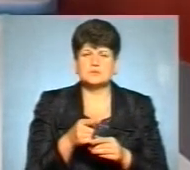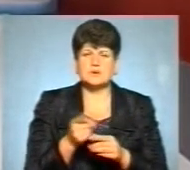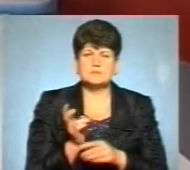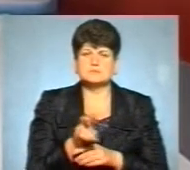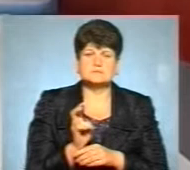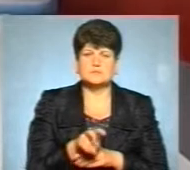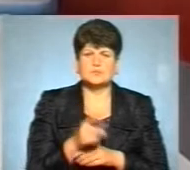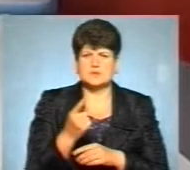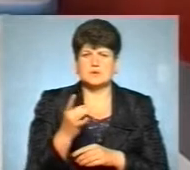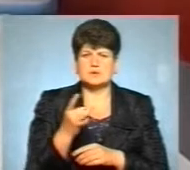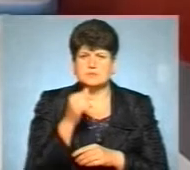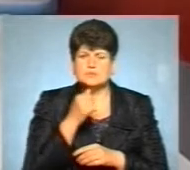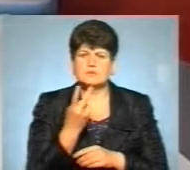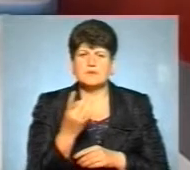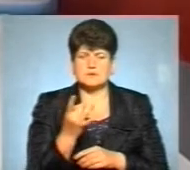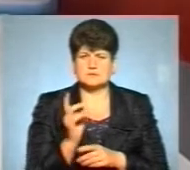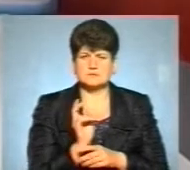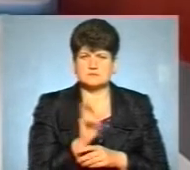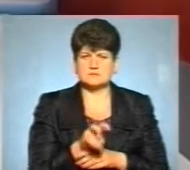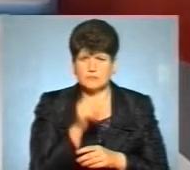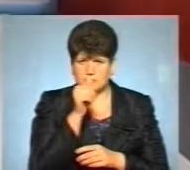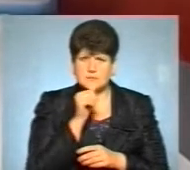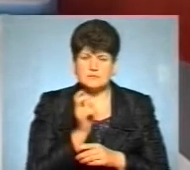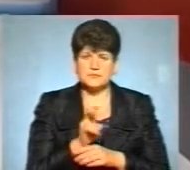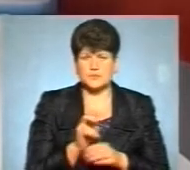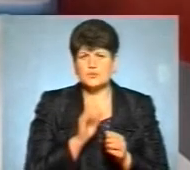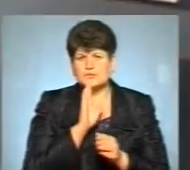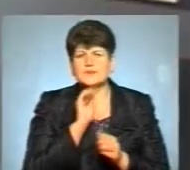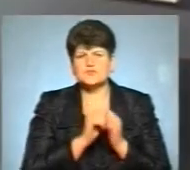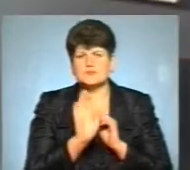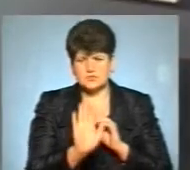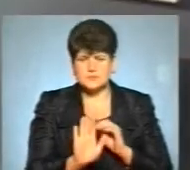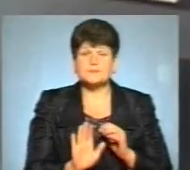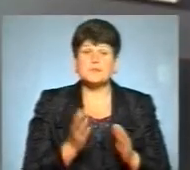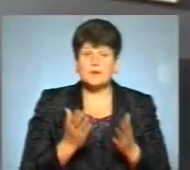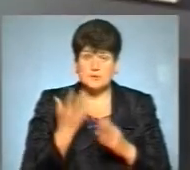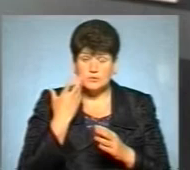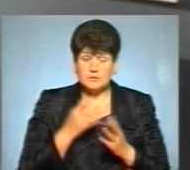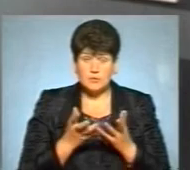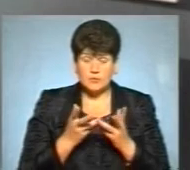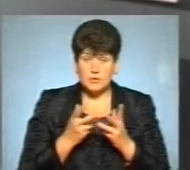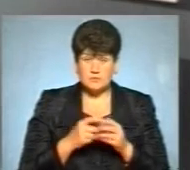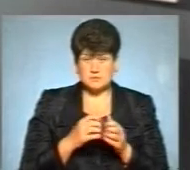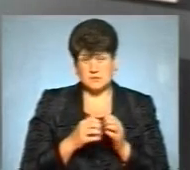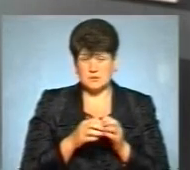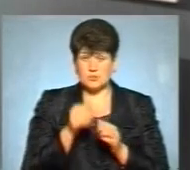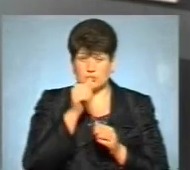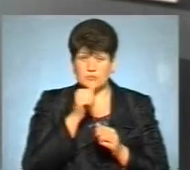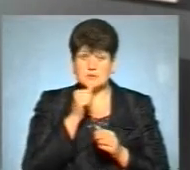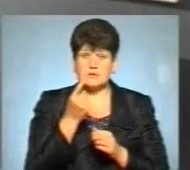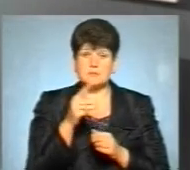в місяць, ну два рази в місяць. Ну жінки, може, там трошки частіше. Каже, але коли вони порахували, в середньому в місяць це